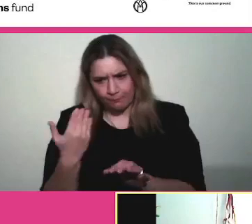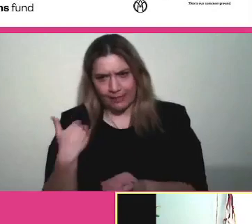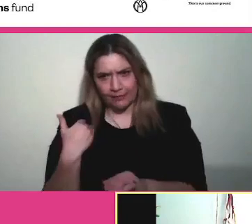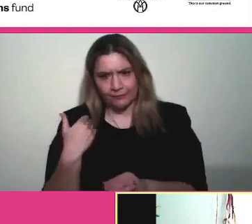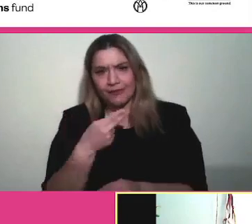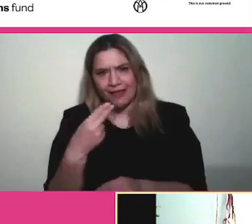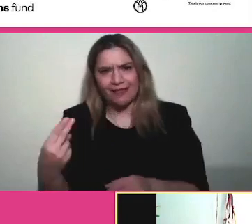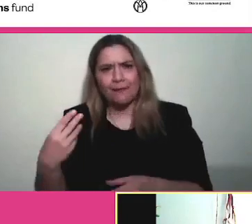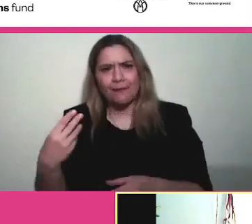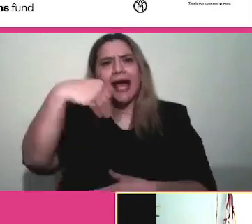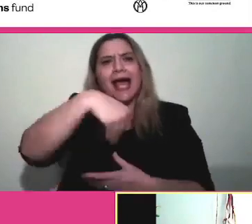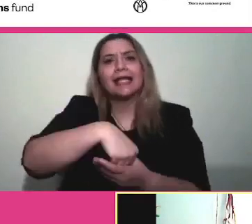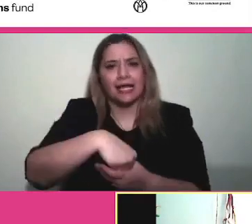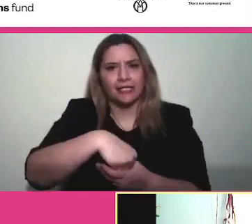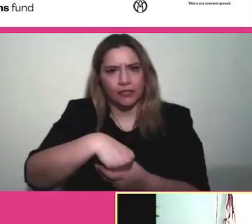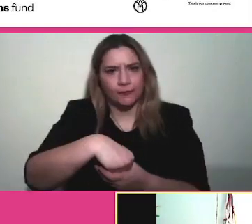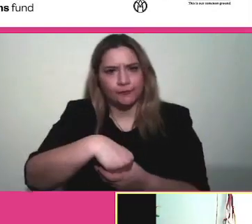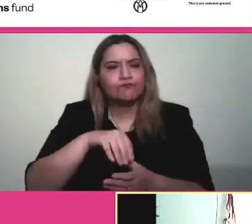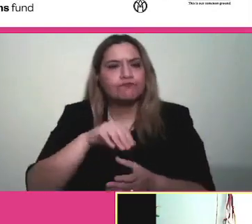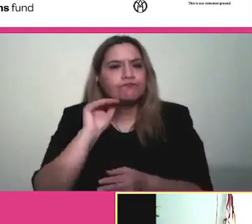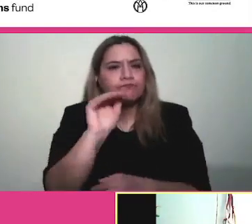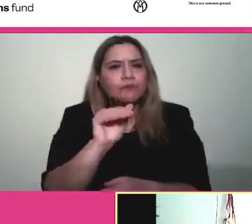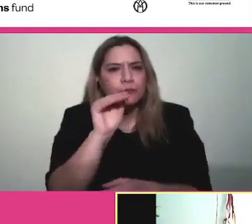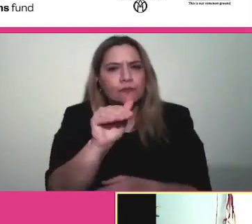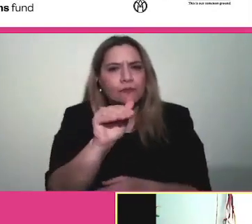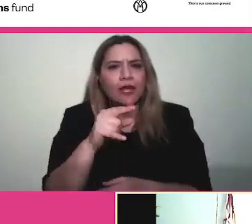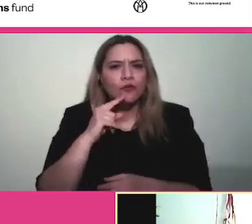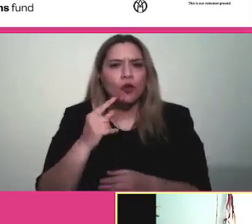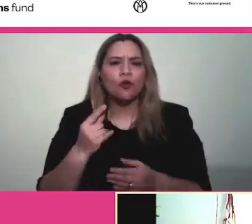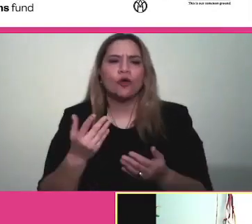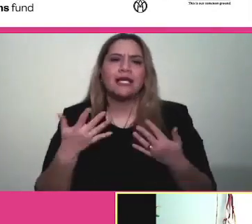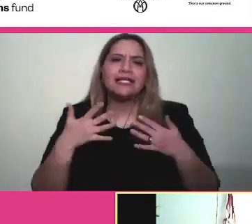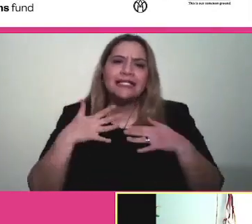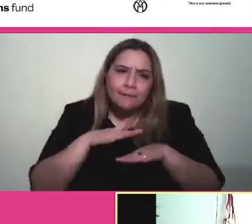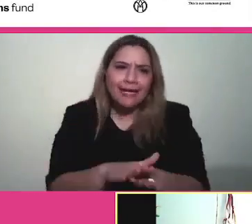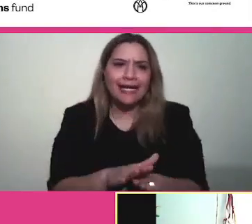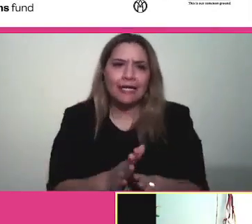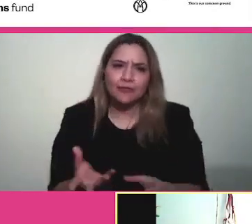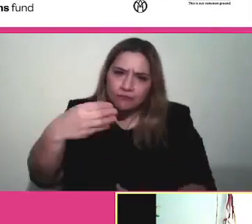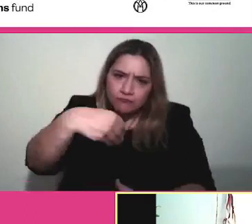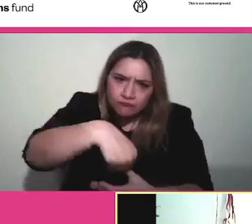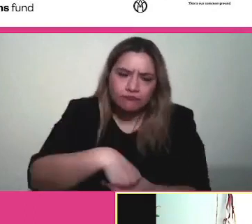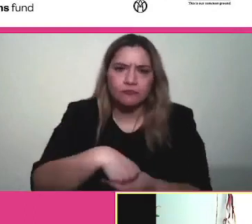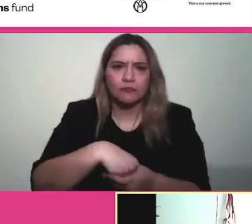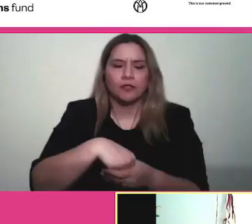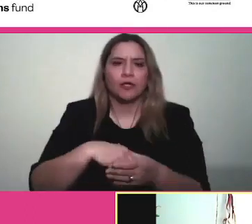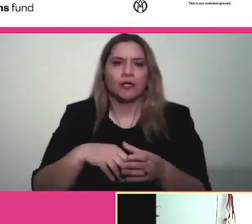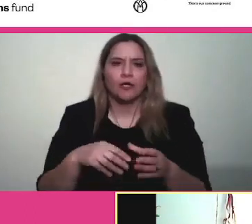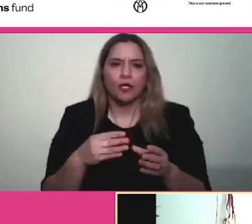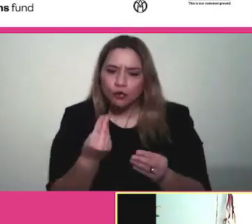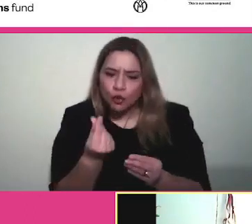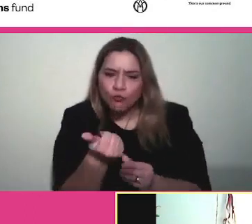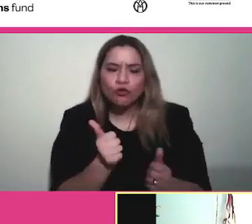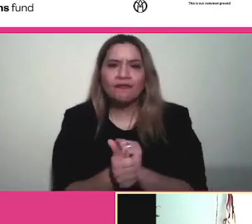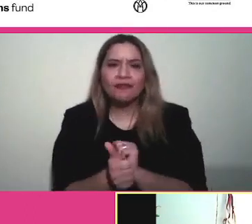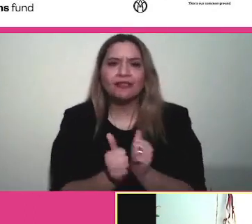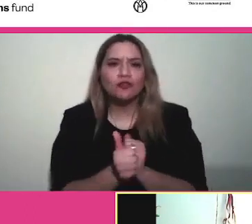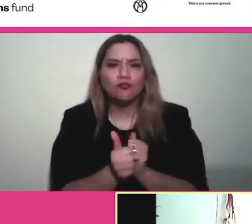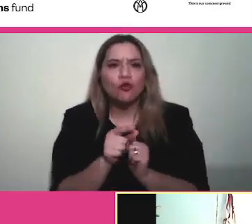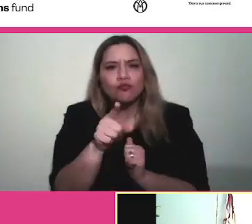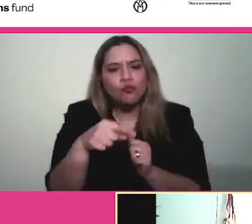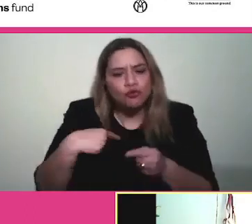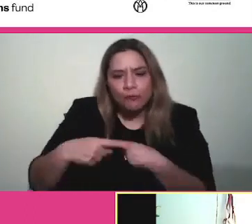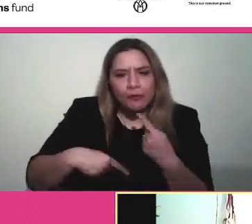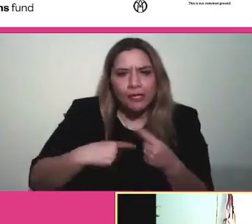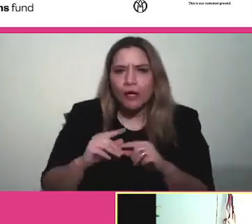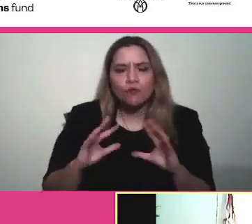την ένταξη, έτσι λίγο για την συμπερίληψη μέσω του αθλητισμού και πώς και εσύ η ίδια σου το έχεις βιώσει όλο αυτόν